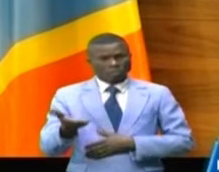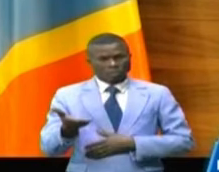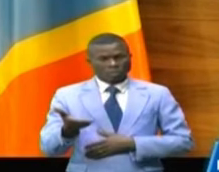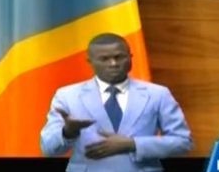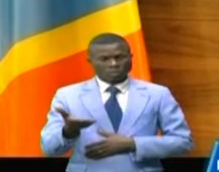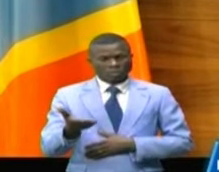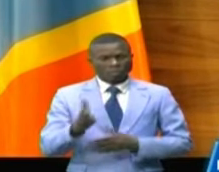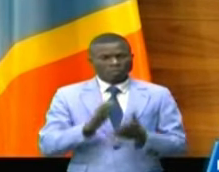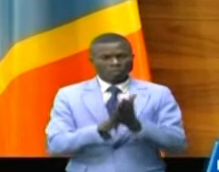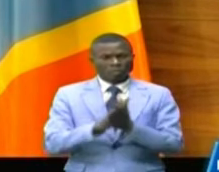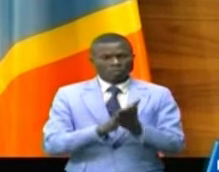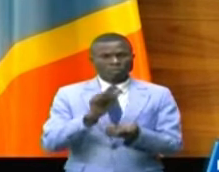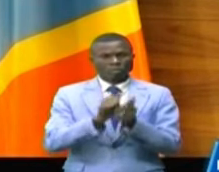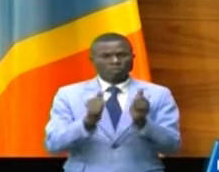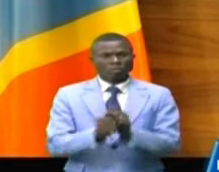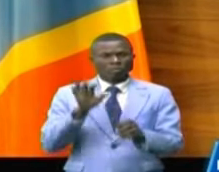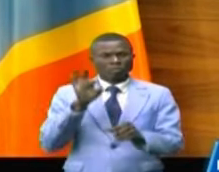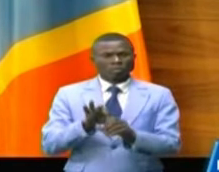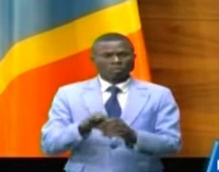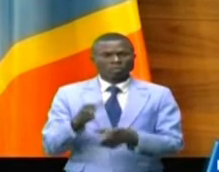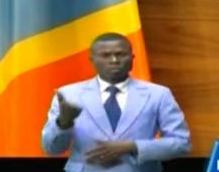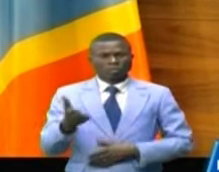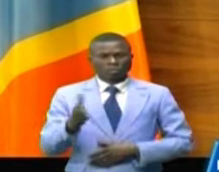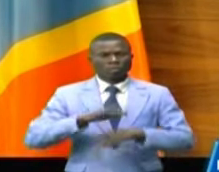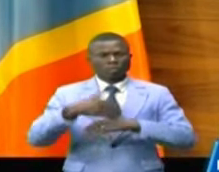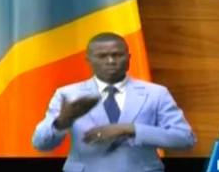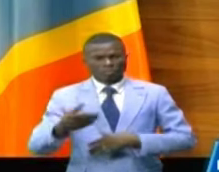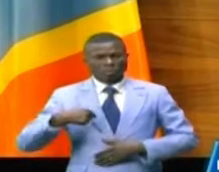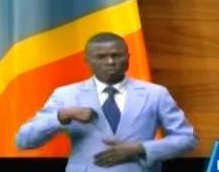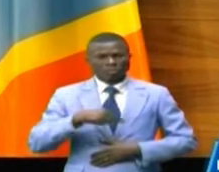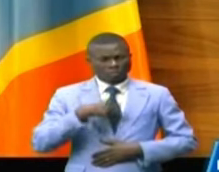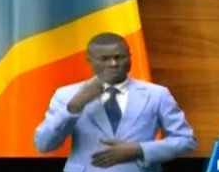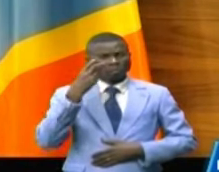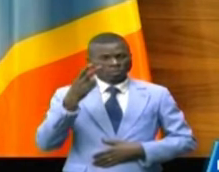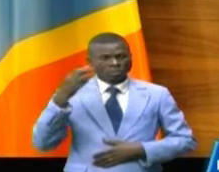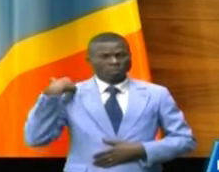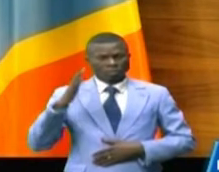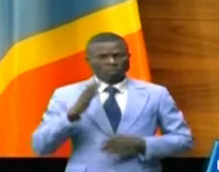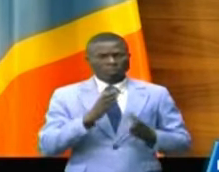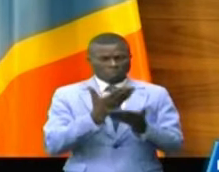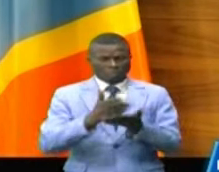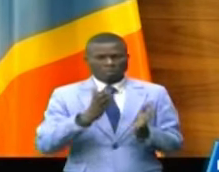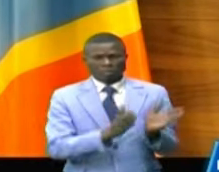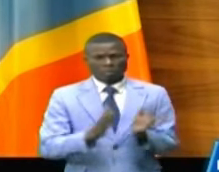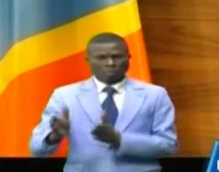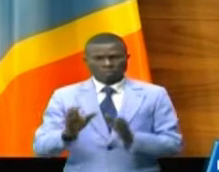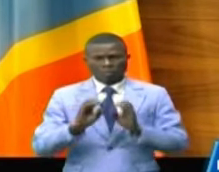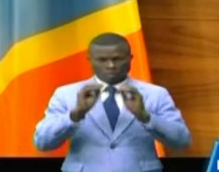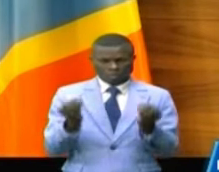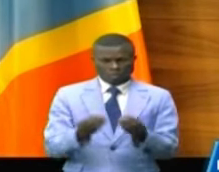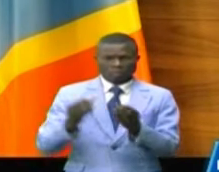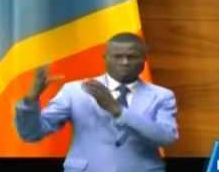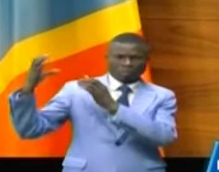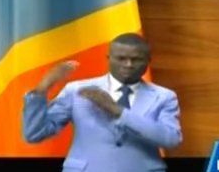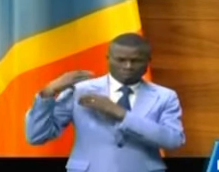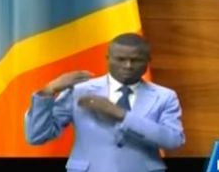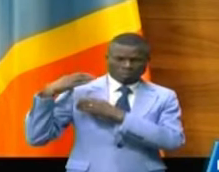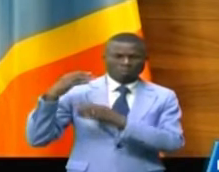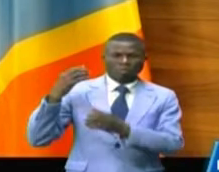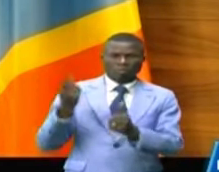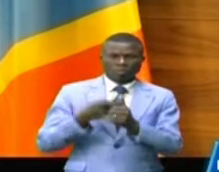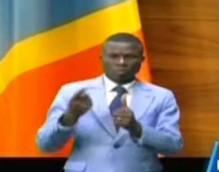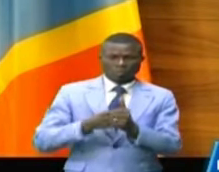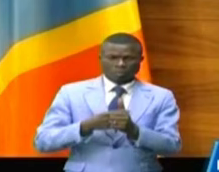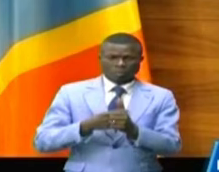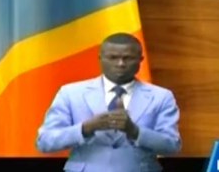sont liées au processus électoral. Et enfin, nous considérons l'état de préparation de l'organe chargé, bien évidemment,